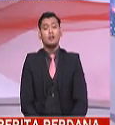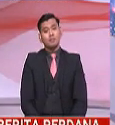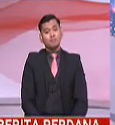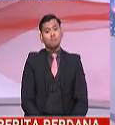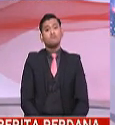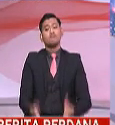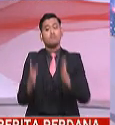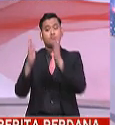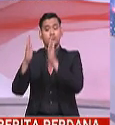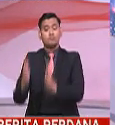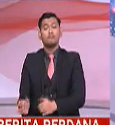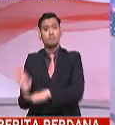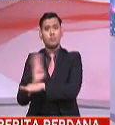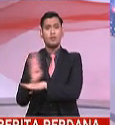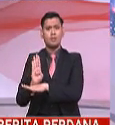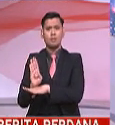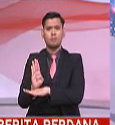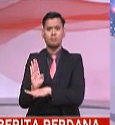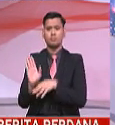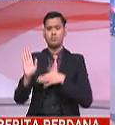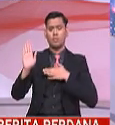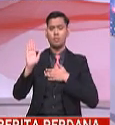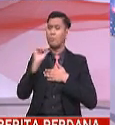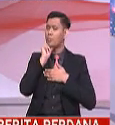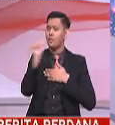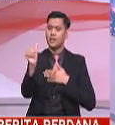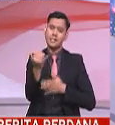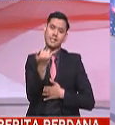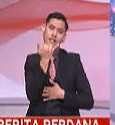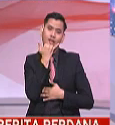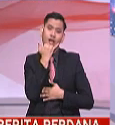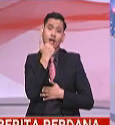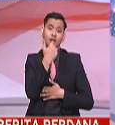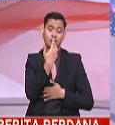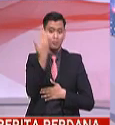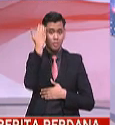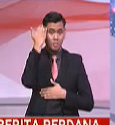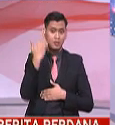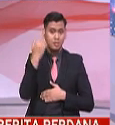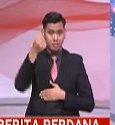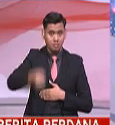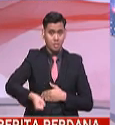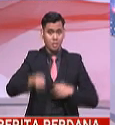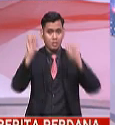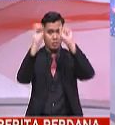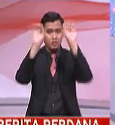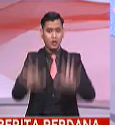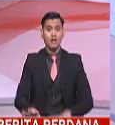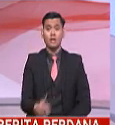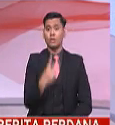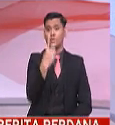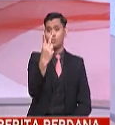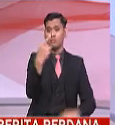Seorang ahli perniagaan mengaku tidak bersalah di Mahkamah Session Shah Alam atas dua pertuduhan rasuah